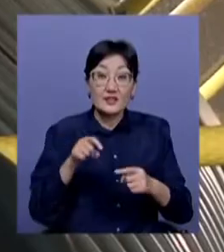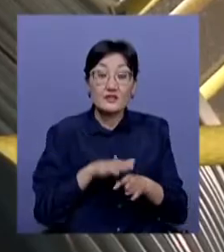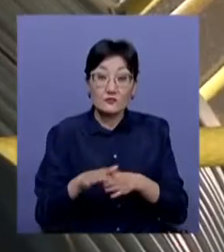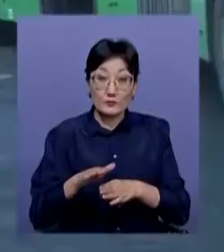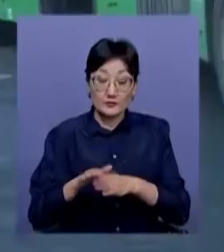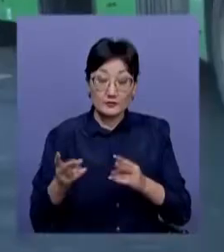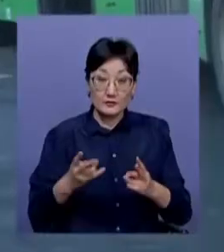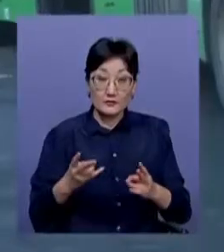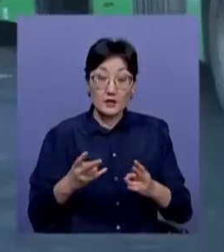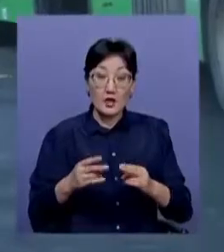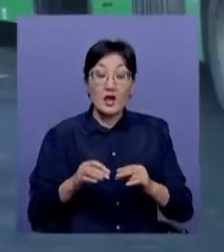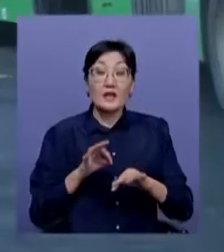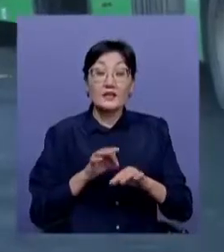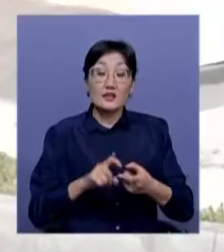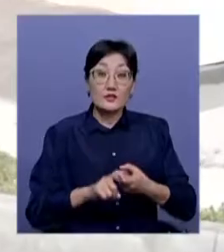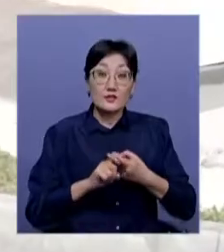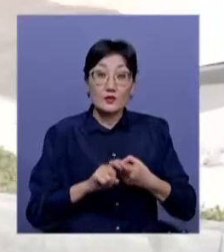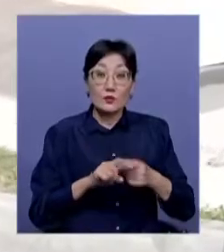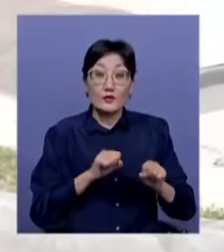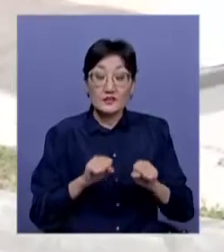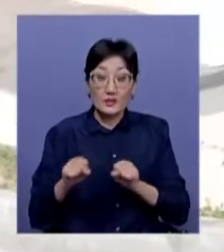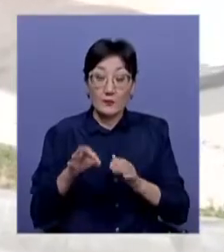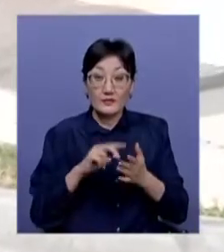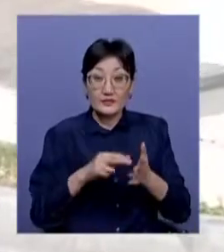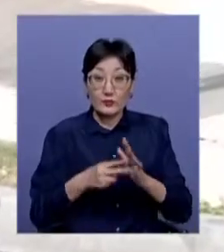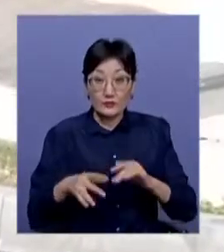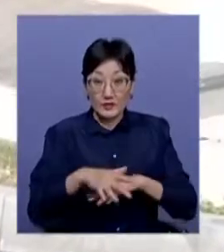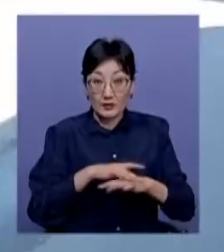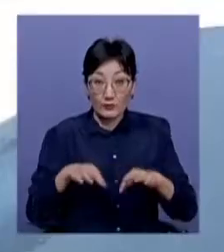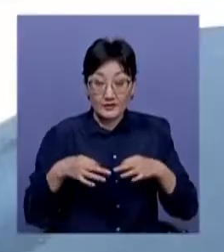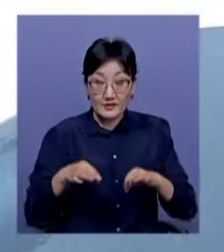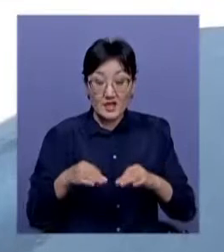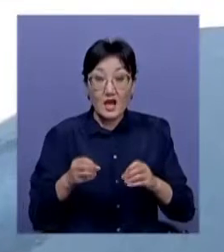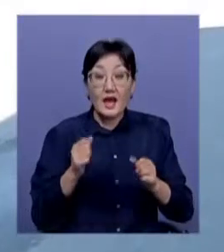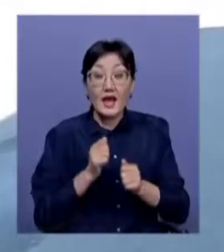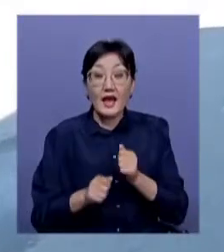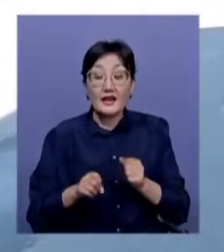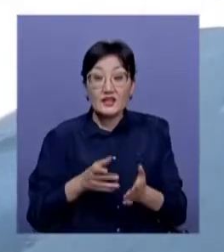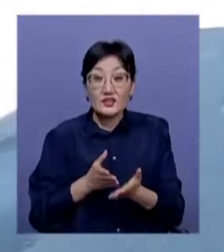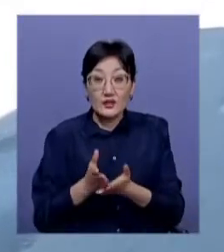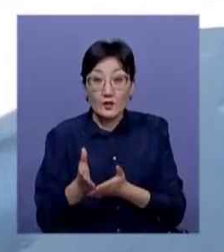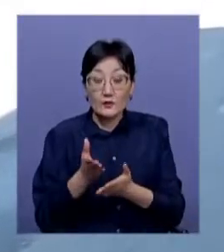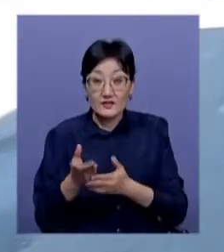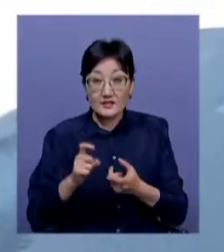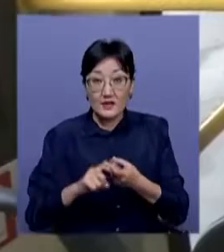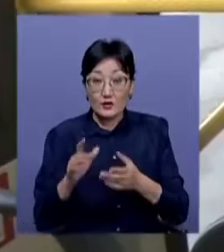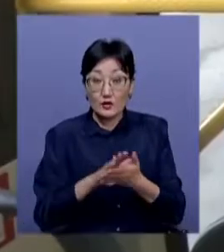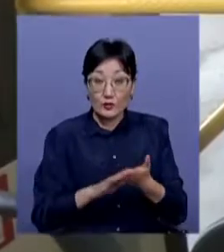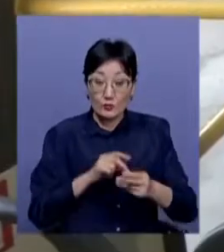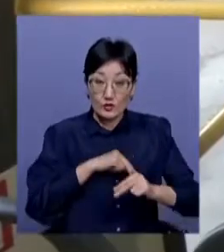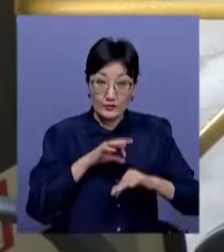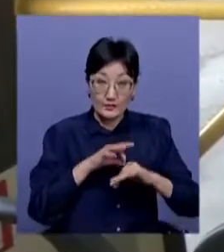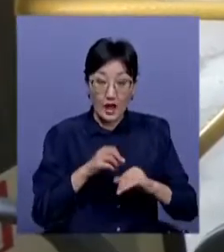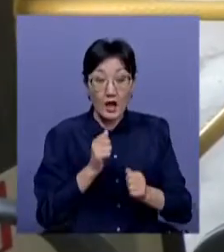керек. Коронавирус індетінің алдын алу мақсатында қоғамдық көліктерде әр рейс сайын залалсыздандыру жұмыстары жүргізіледі.